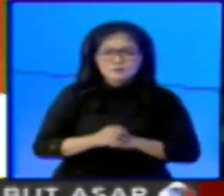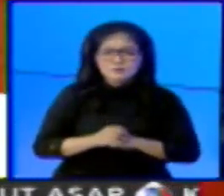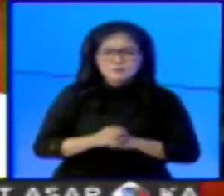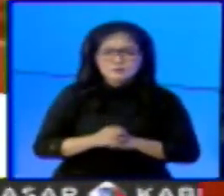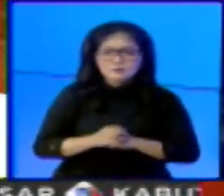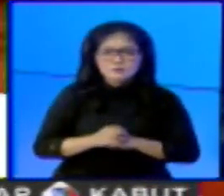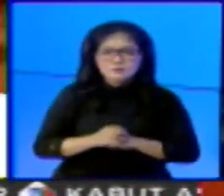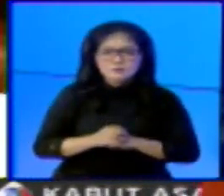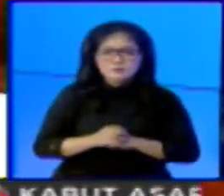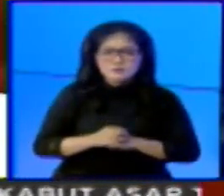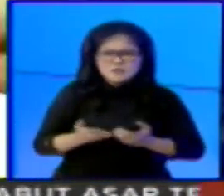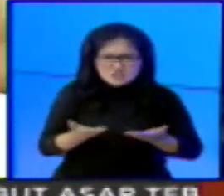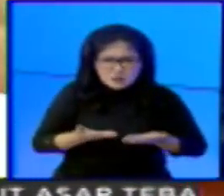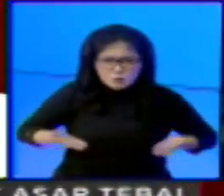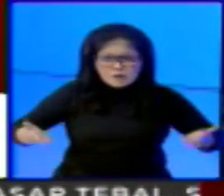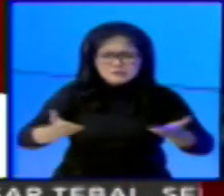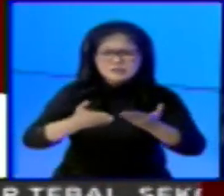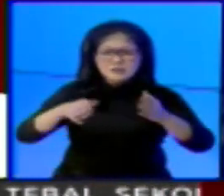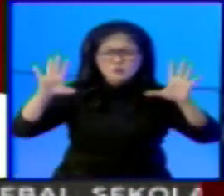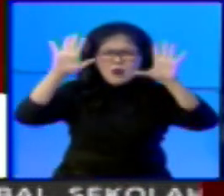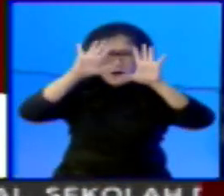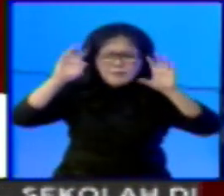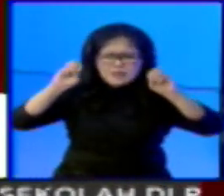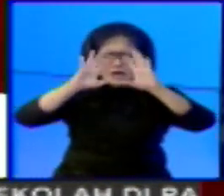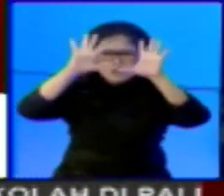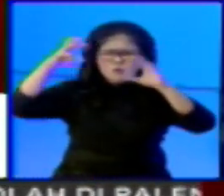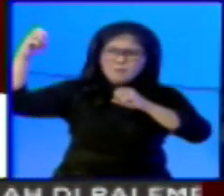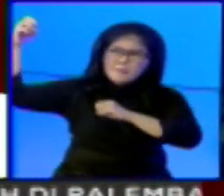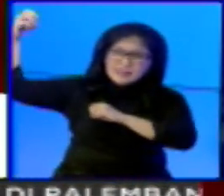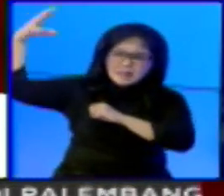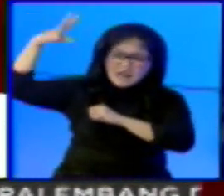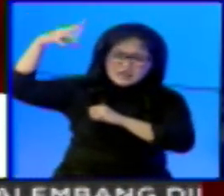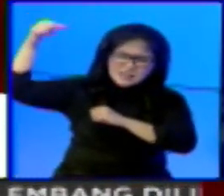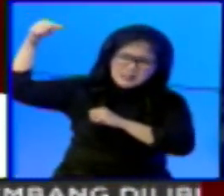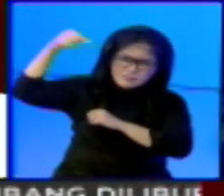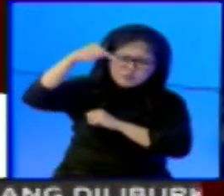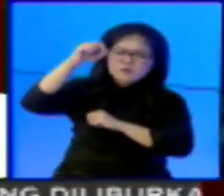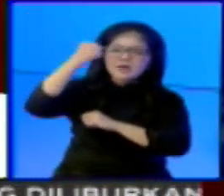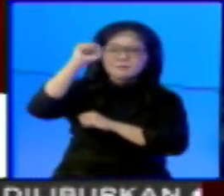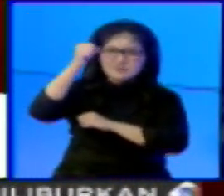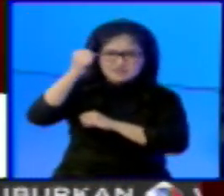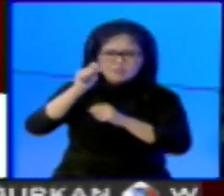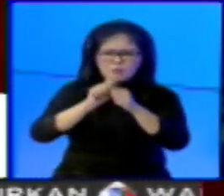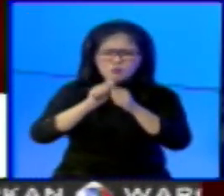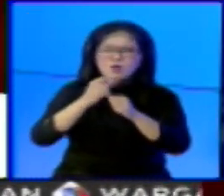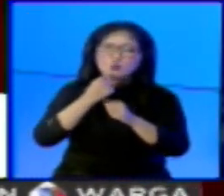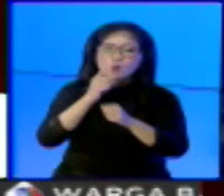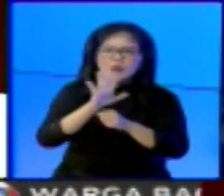Kondisi kabut asap menyebabkan sinar matahari tidak sampai ke bumi hingga membuat langit terlihat menguning hingga kemerahan.